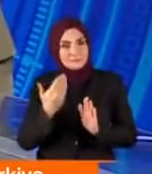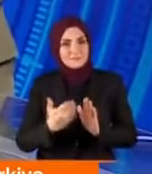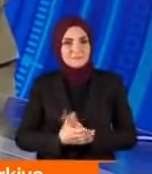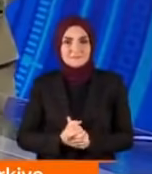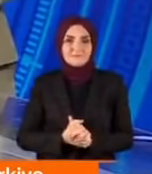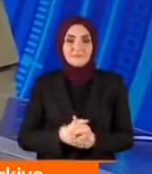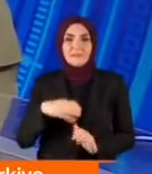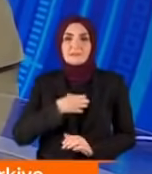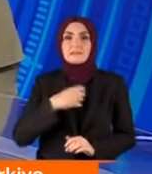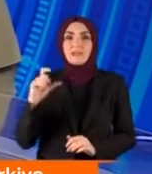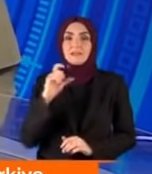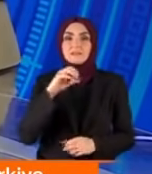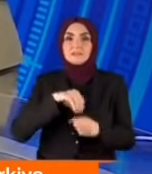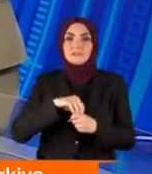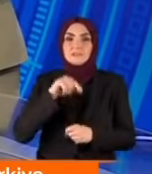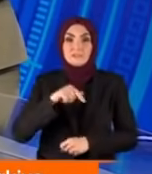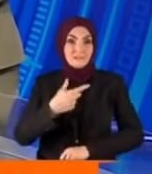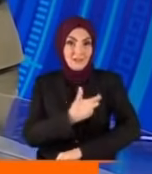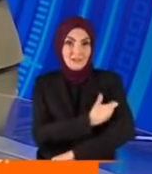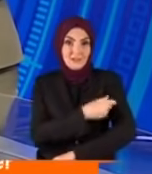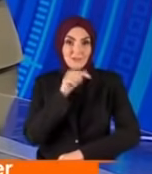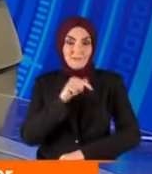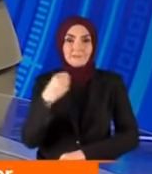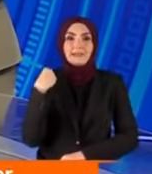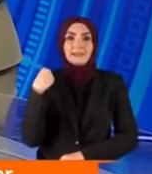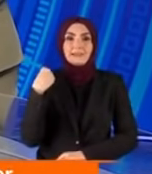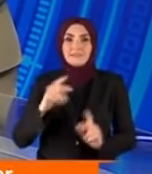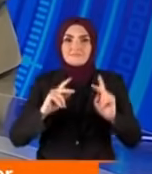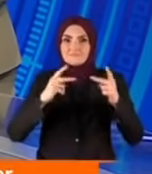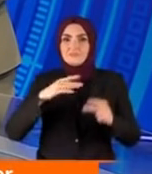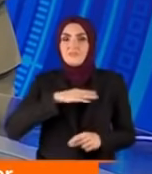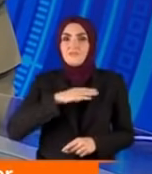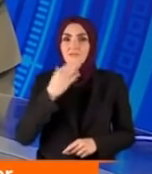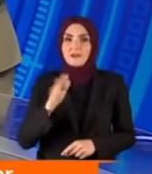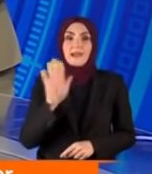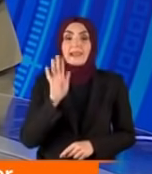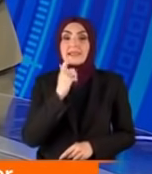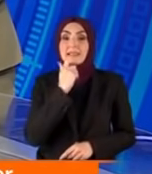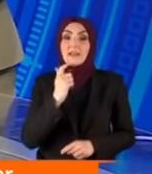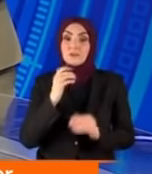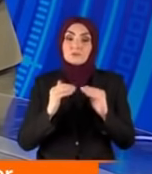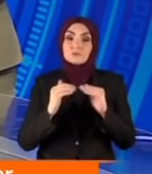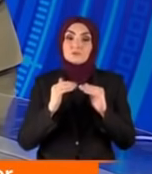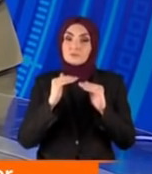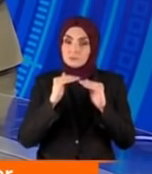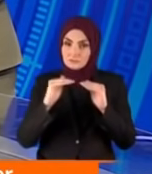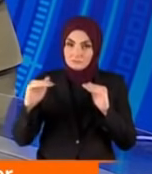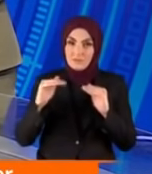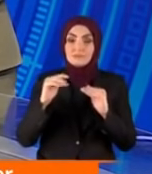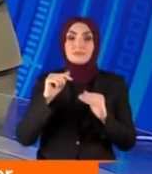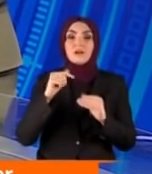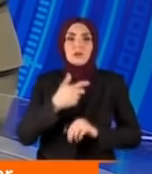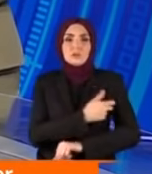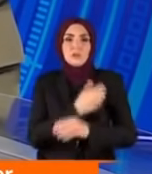Haziran ayında aşılamada da yeni bir aşamaya geçiliyor biliyorsunuz. 50 yaş üstündekiler de aşılanmaya başlayacak. Merak edilen bir konu daha vardı